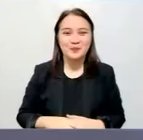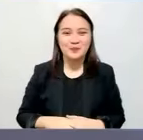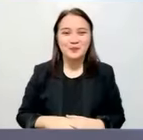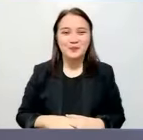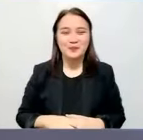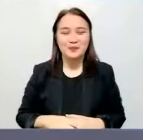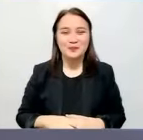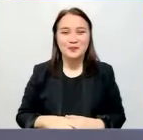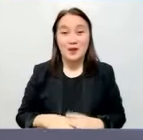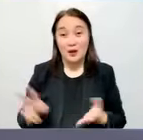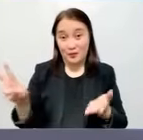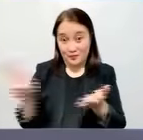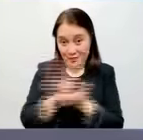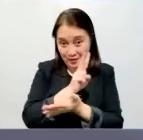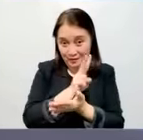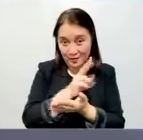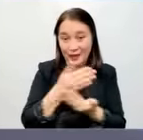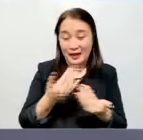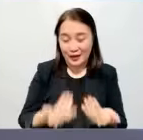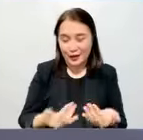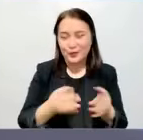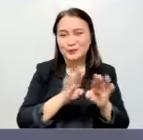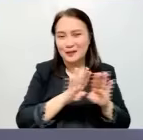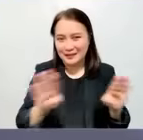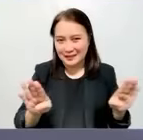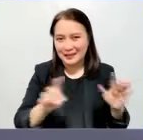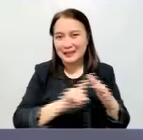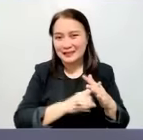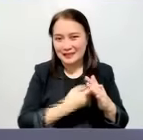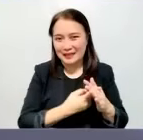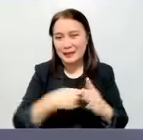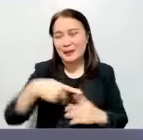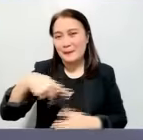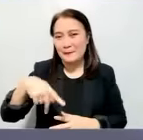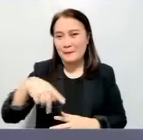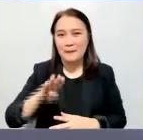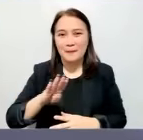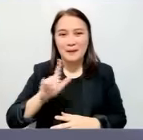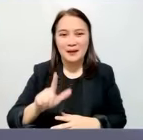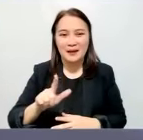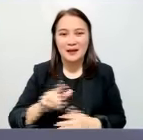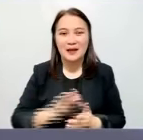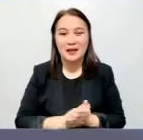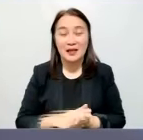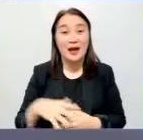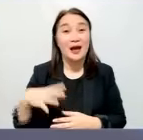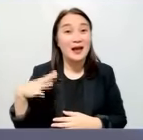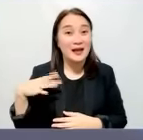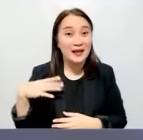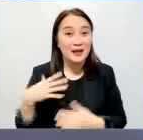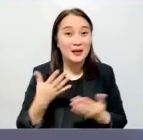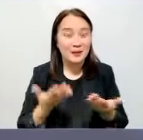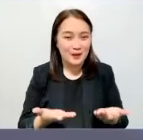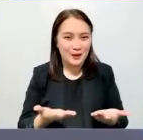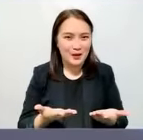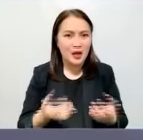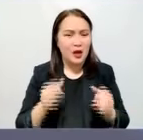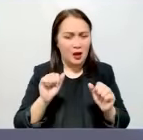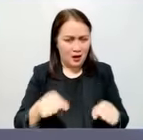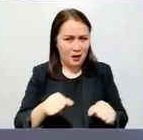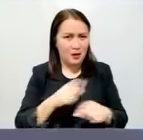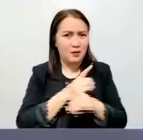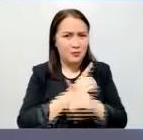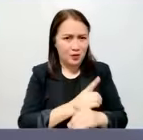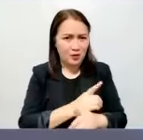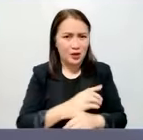volleyball naman, magbubukas ang panibagong season ng PVL. At syempre, inaabangan ng lahat kung kaya bang mag-defend ng Creamline Cool